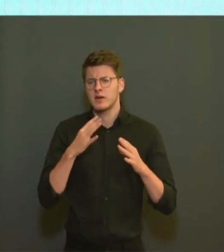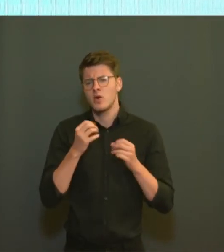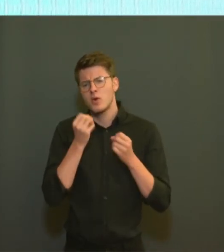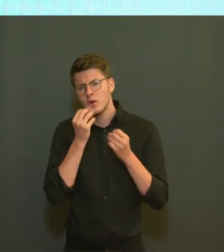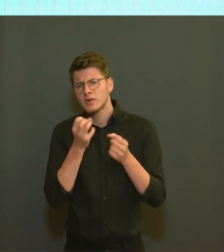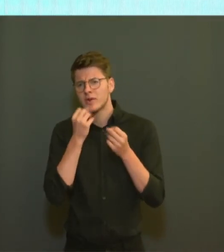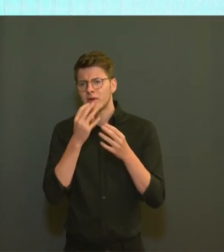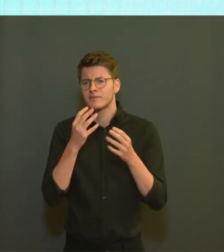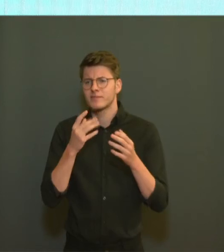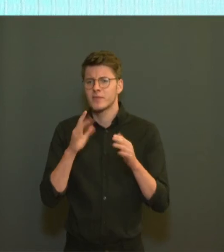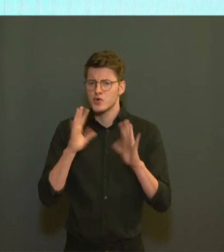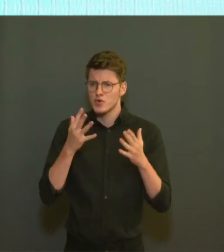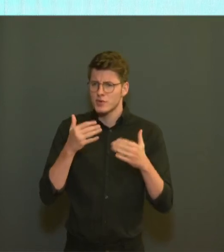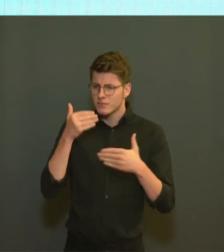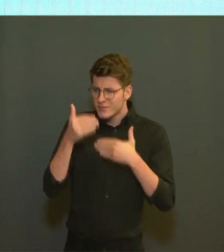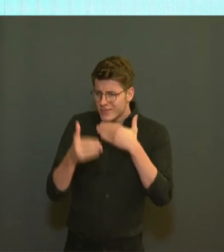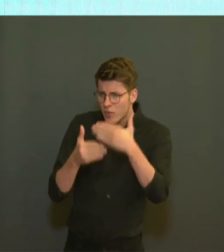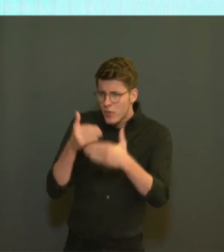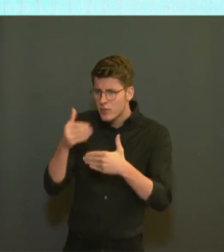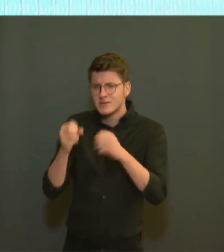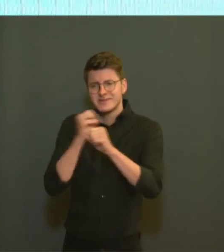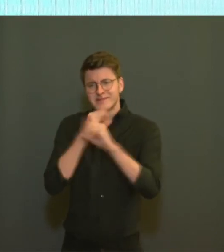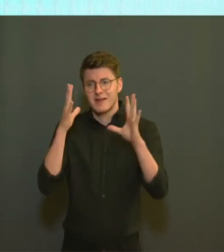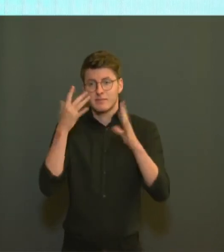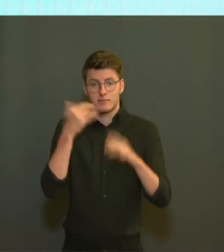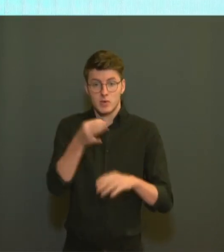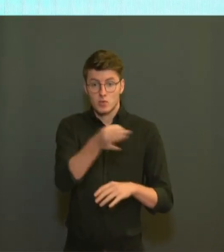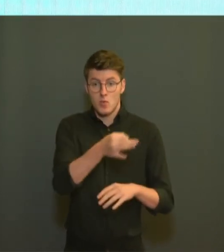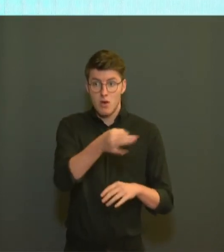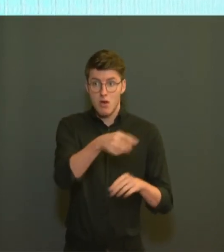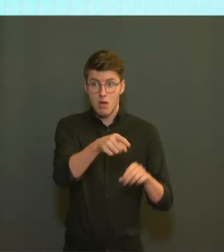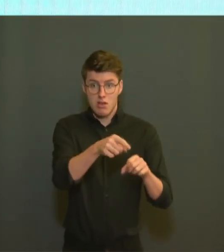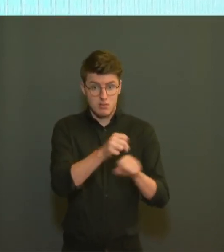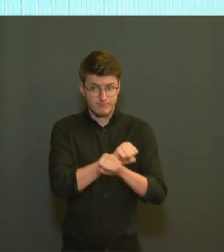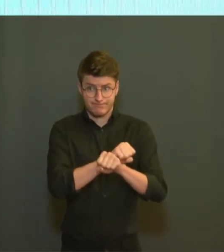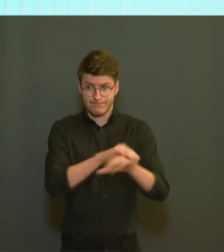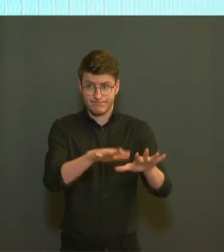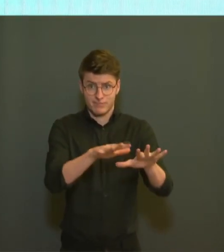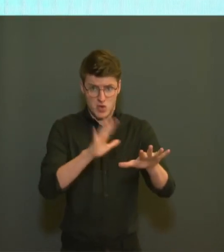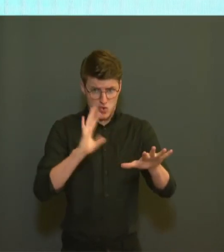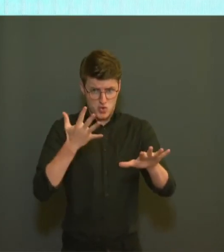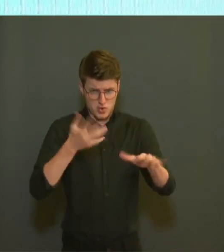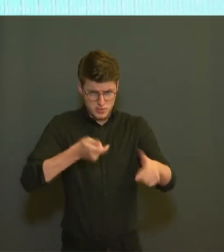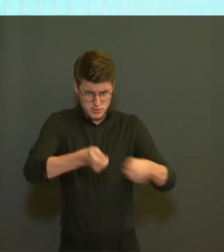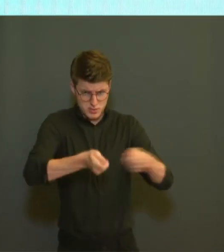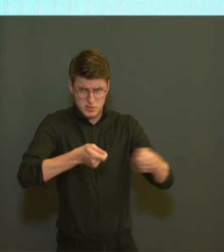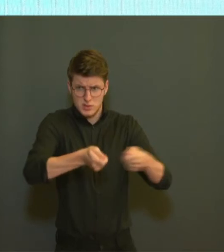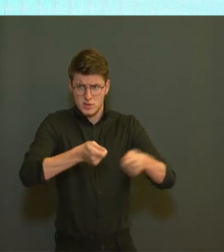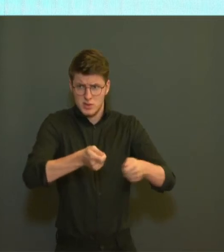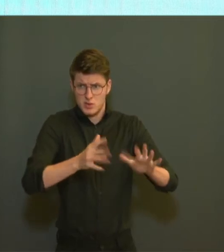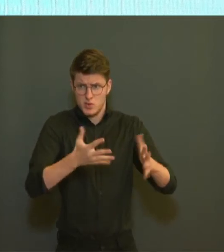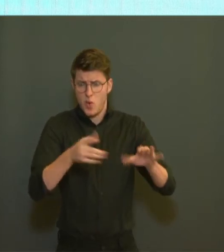lokale uitbraakmanagement en de werking van de centrale controletoren.